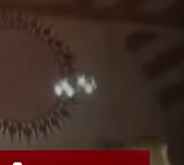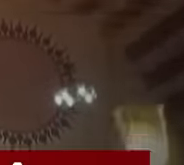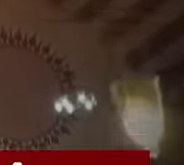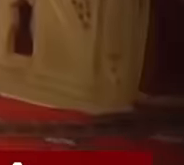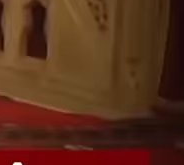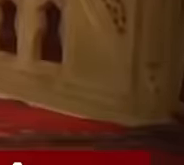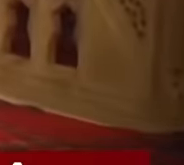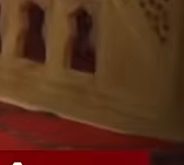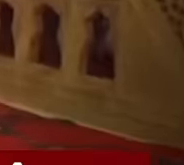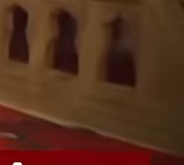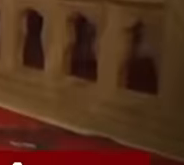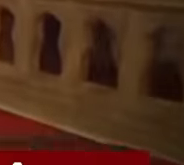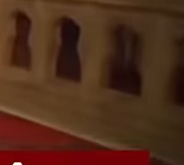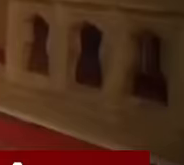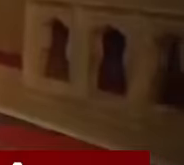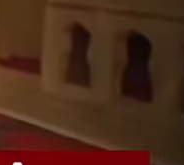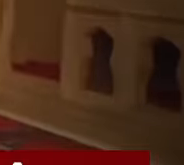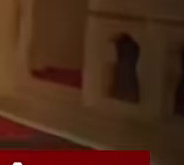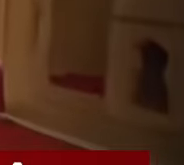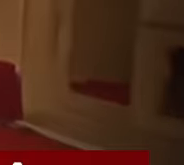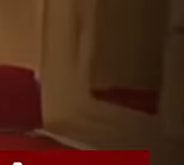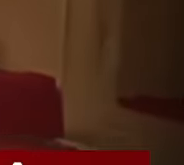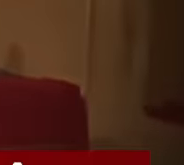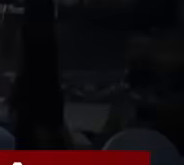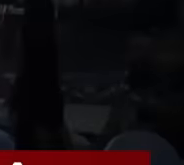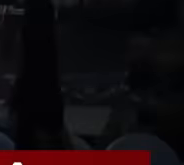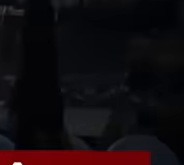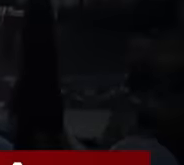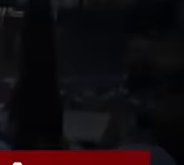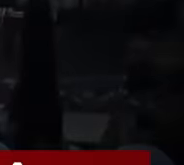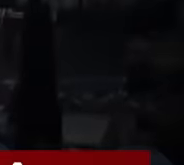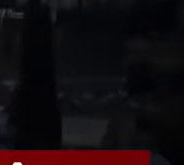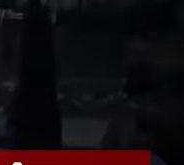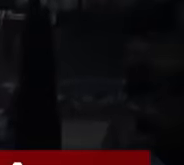alelfelâh. Allahu Ekber, Allahu Ekber. La